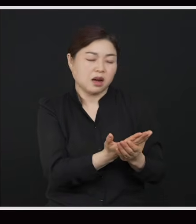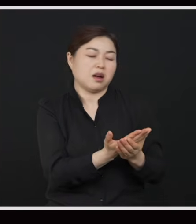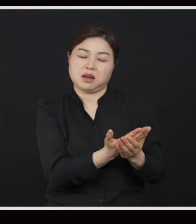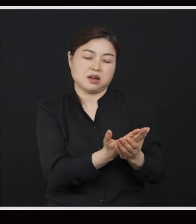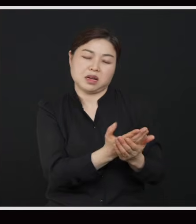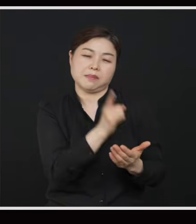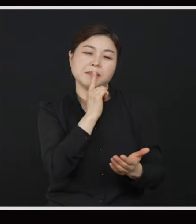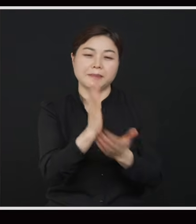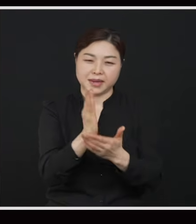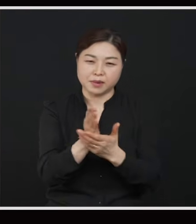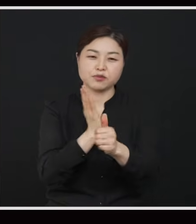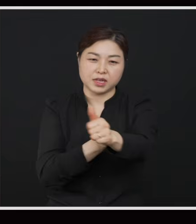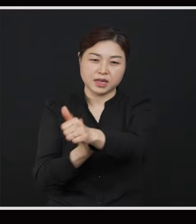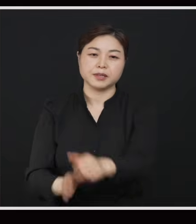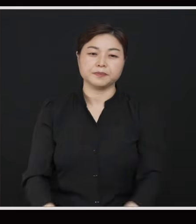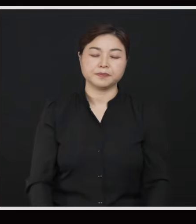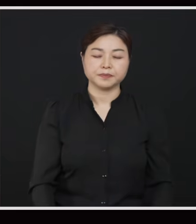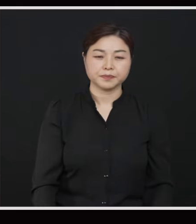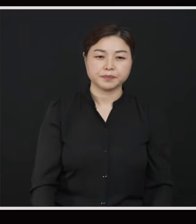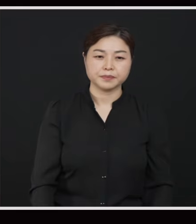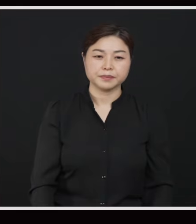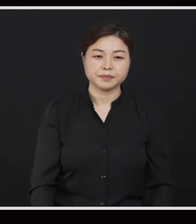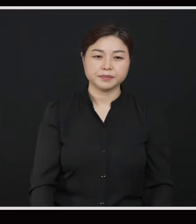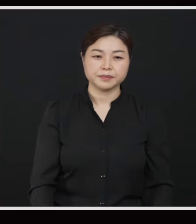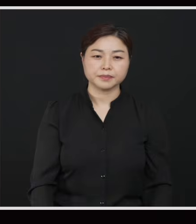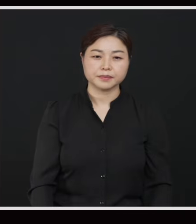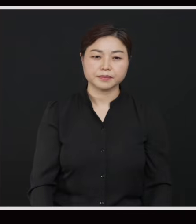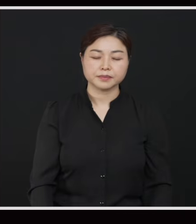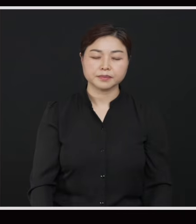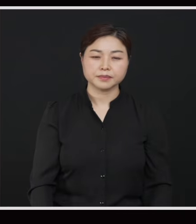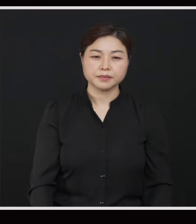그런 얘기는 아마 아직은 안 하시는 게 좋을 겁니다.